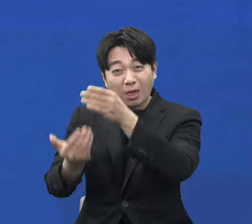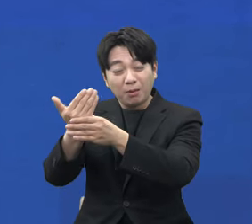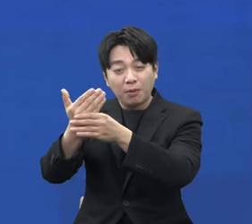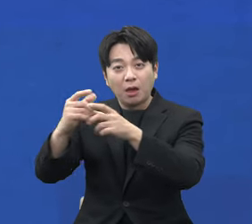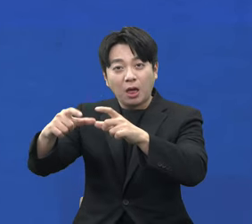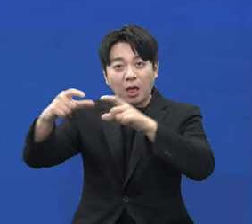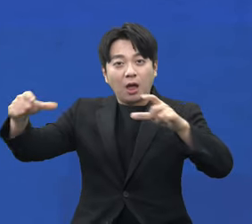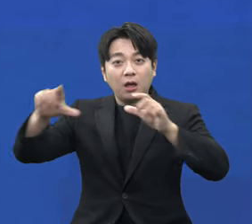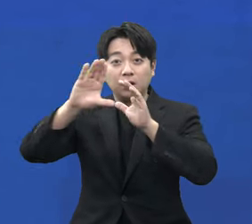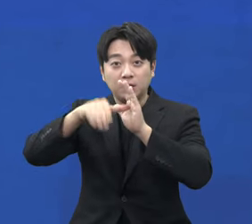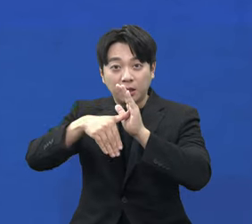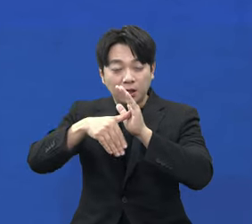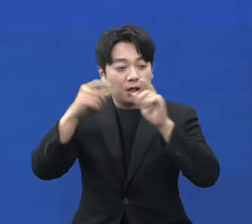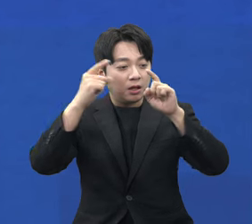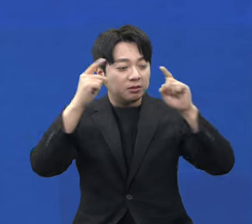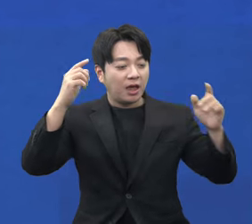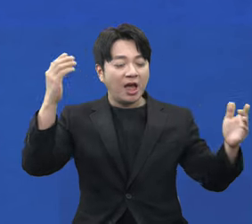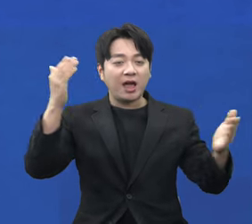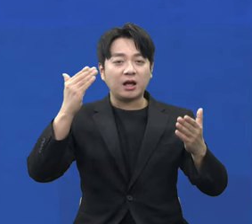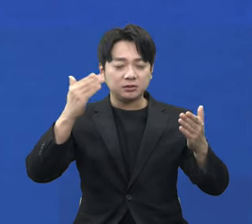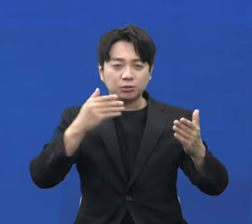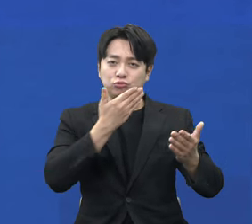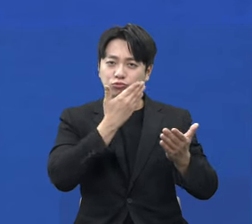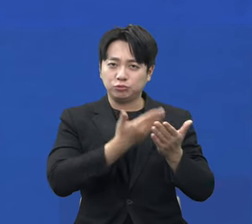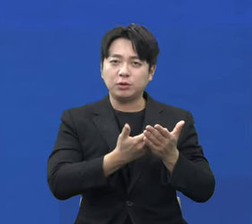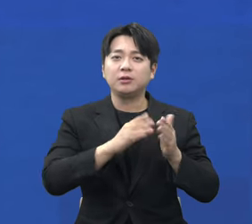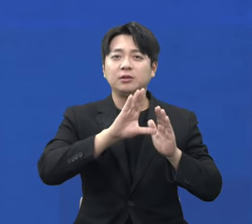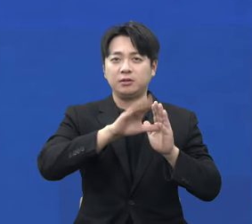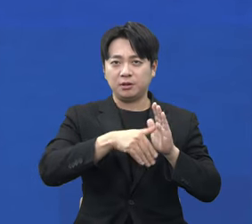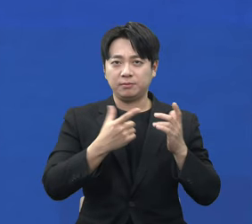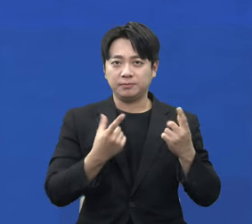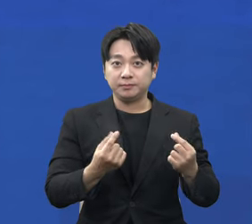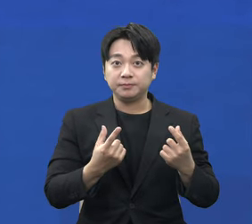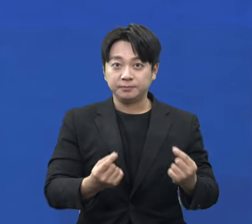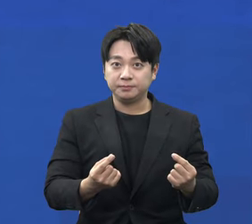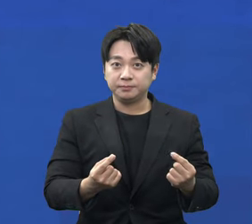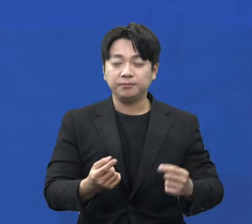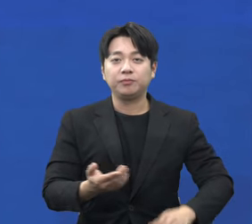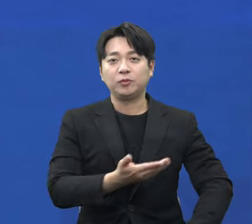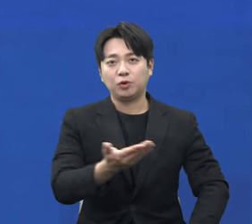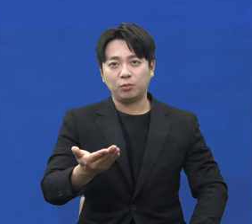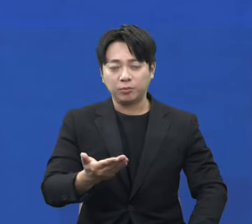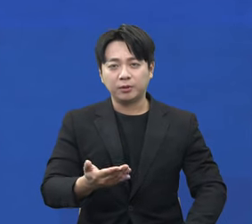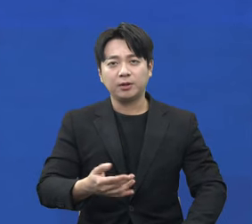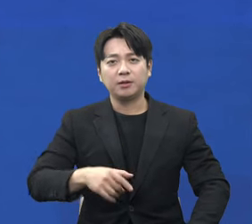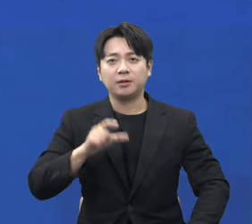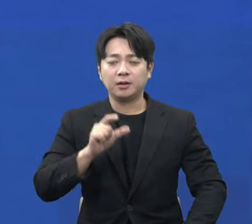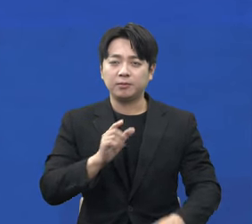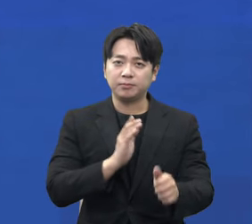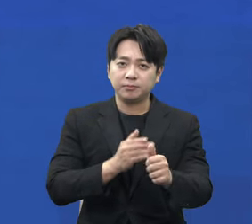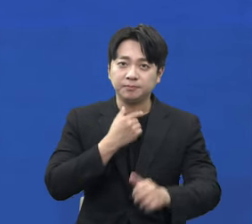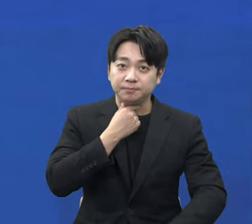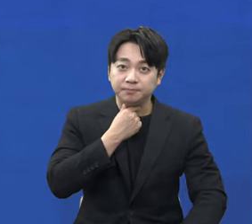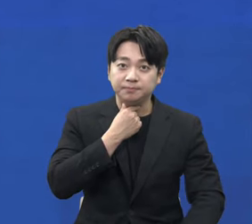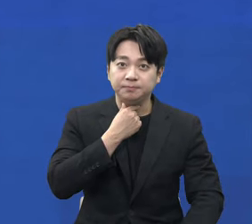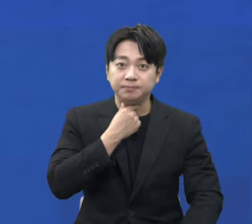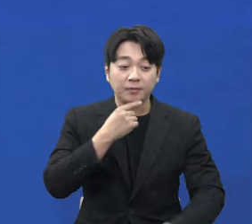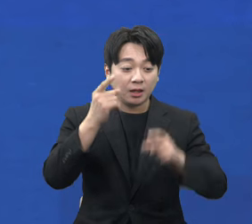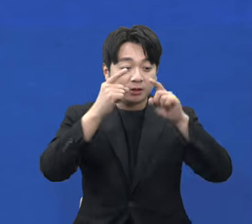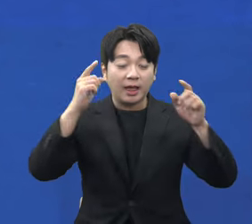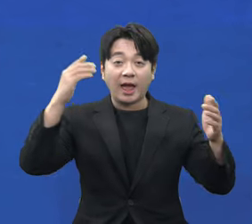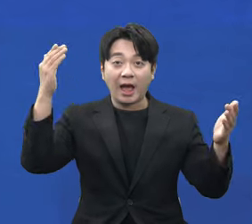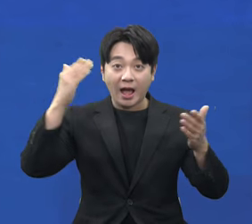이유가 그것입니다. 그래서 저는 여러분께 강력하게 호소합니다. 우리